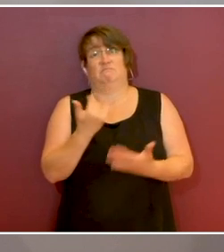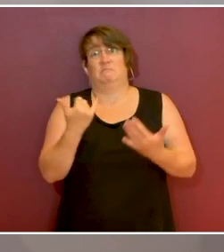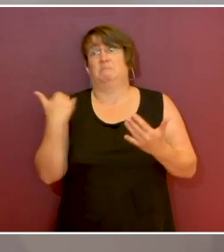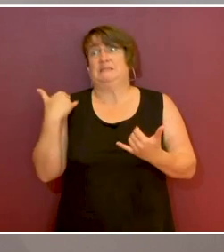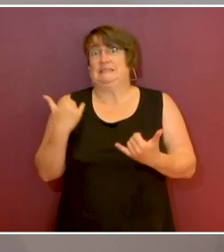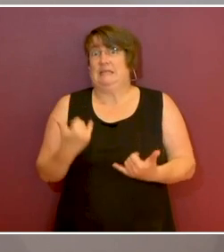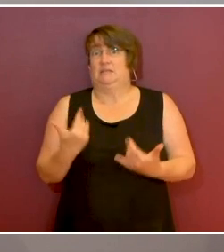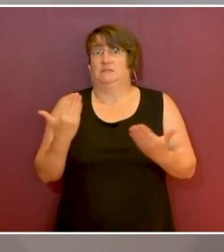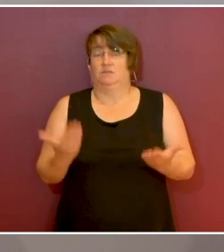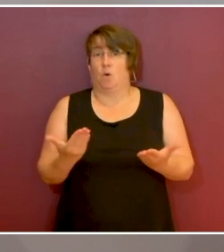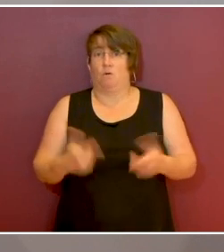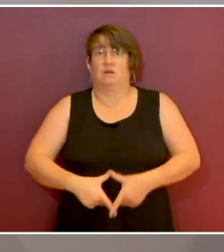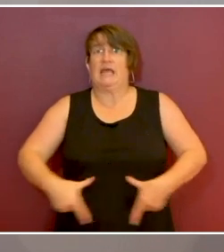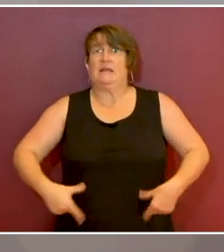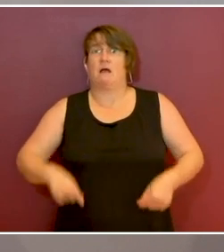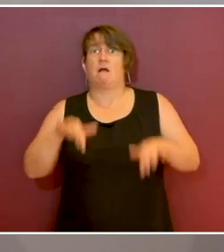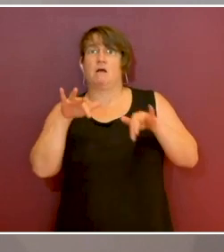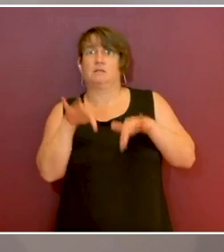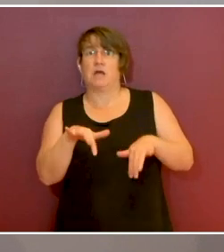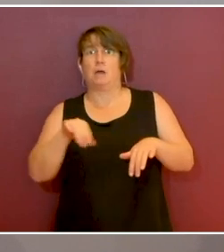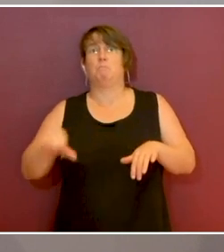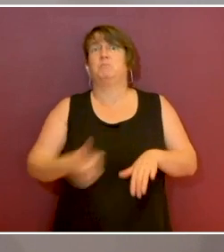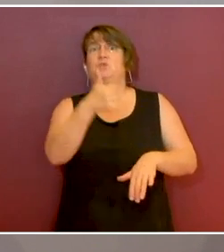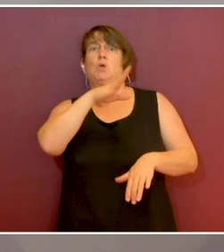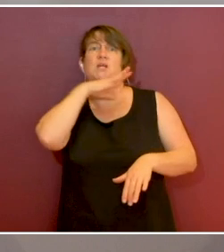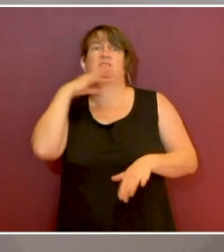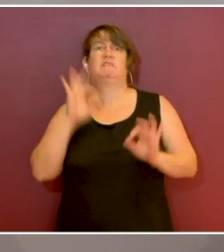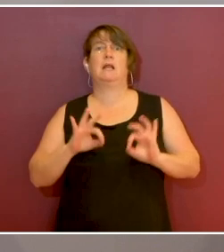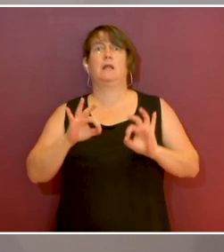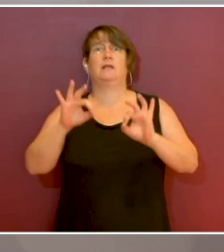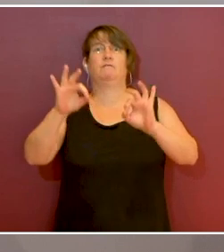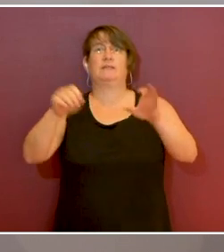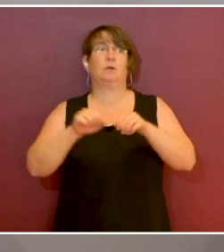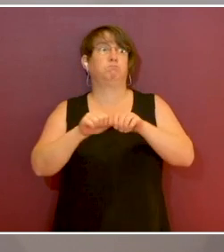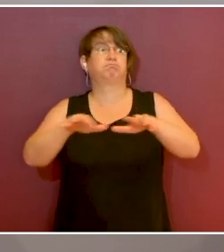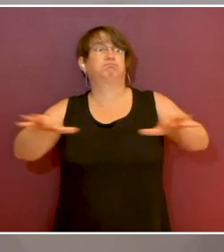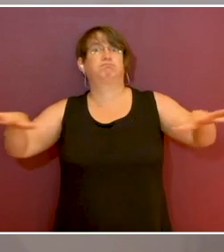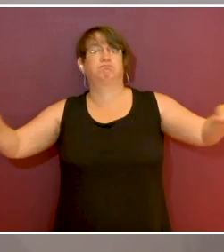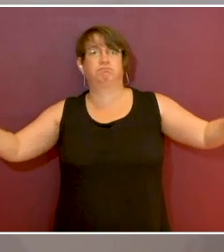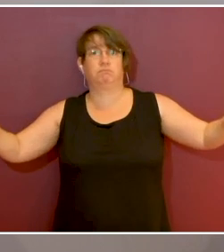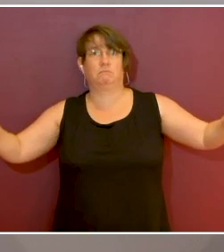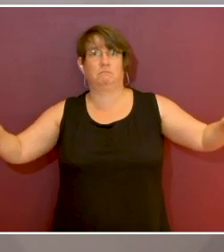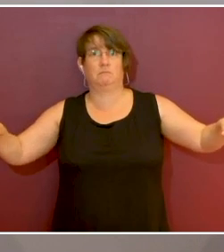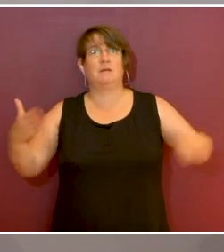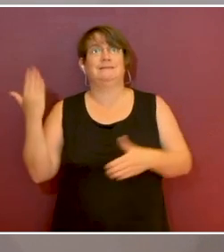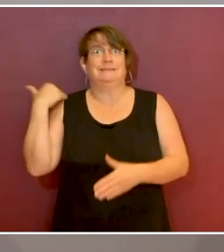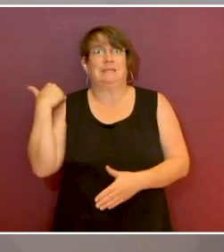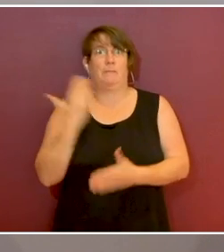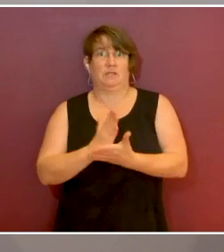jedenfalls nicht der Ort sind, an dem sich überproportional viel Infektion verbreitet. Und das war ja ein Stück weit deshalb schon befürchtet, weil kleine